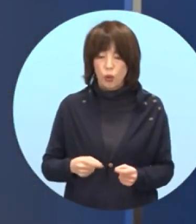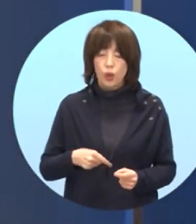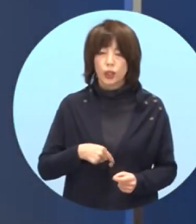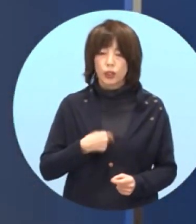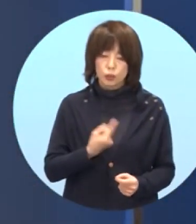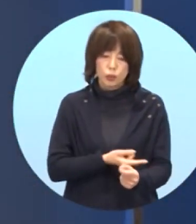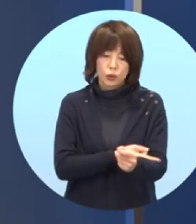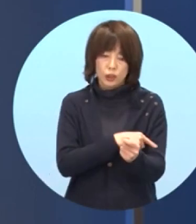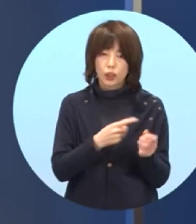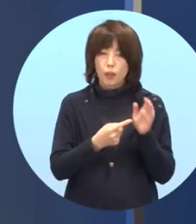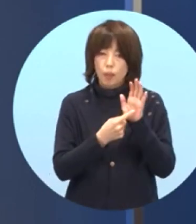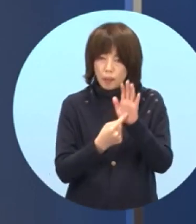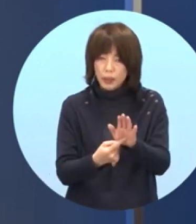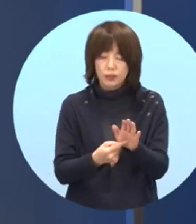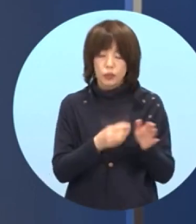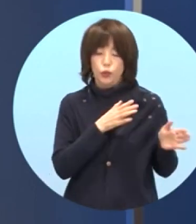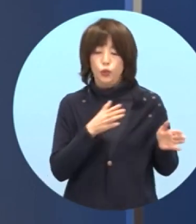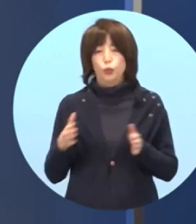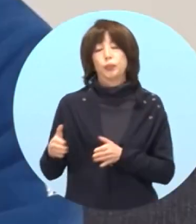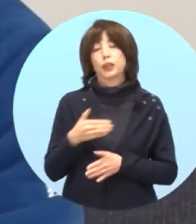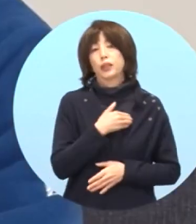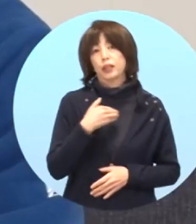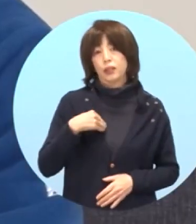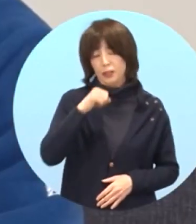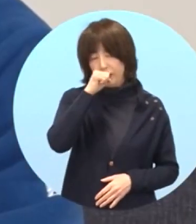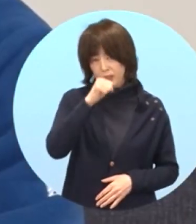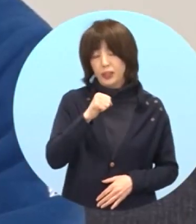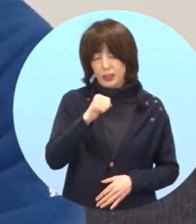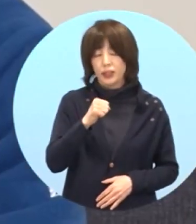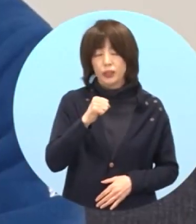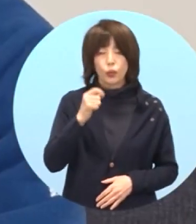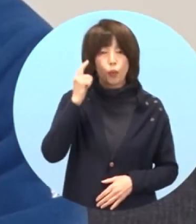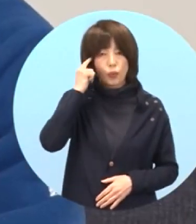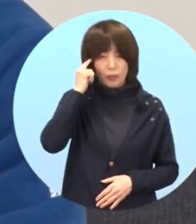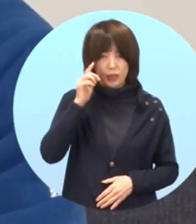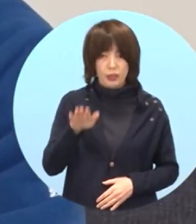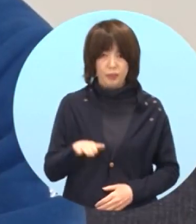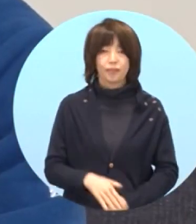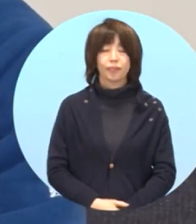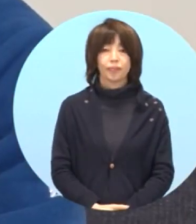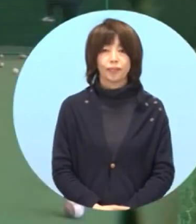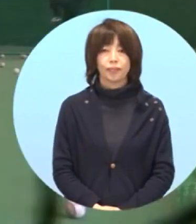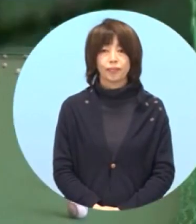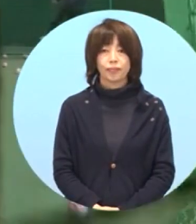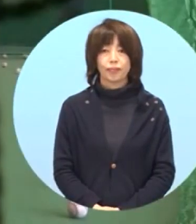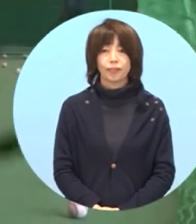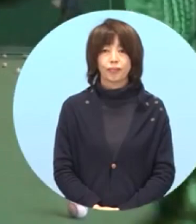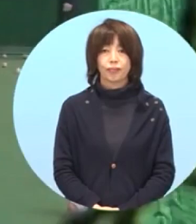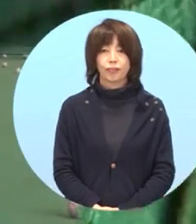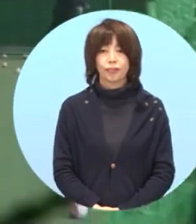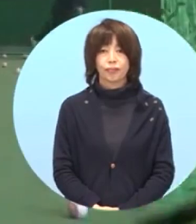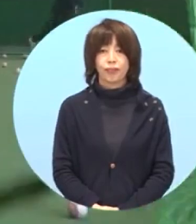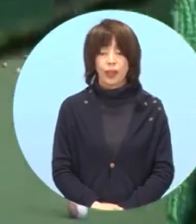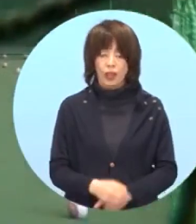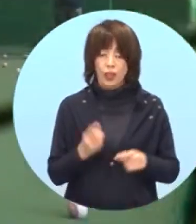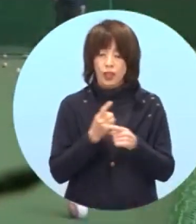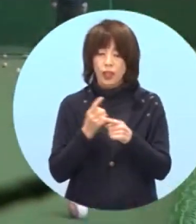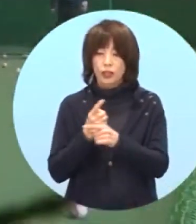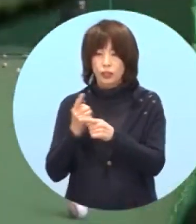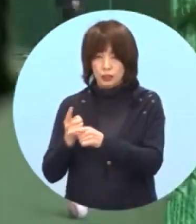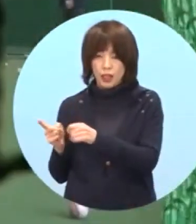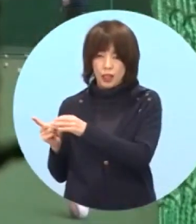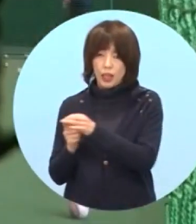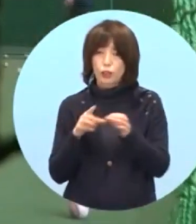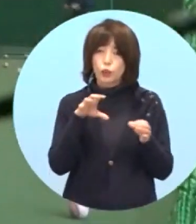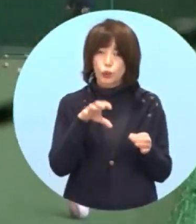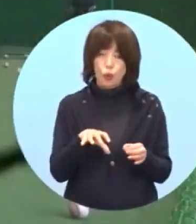ォーマンスを出す準備ができると思うので、非常にいい空間になっていると思います。 改修された野球場